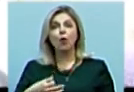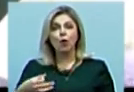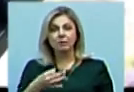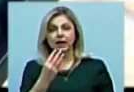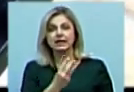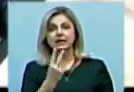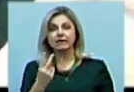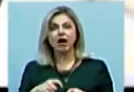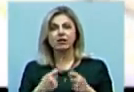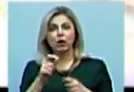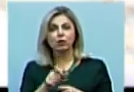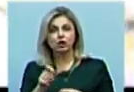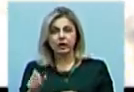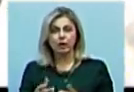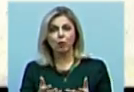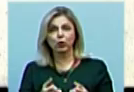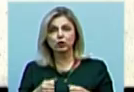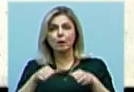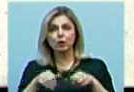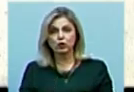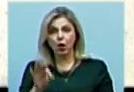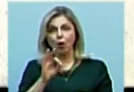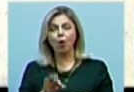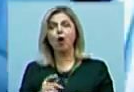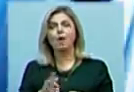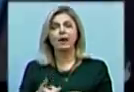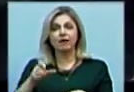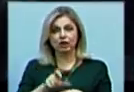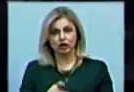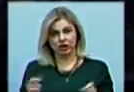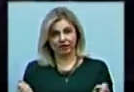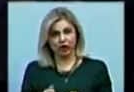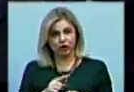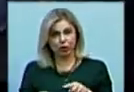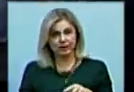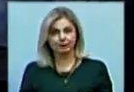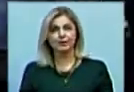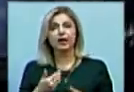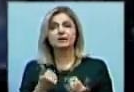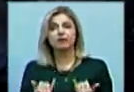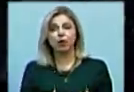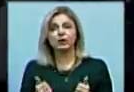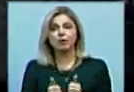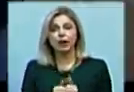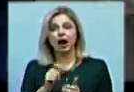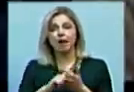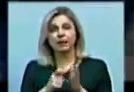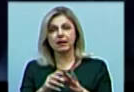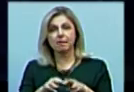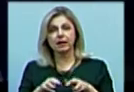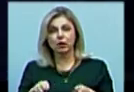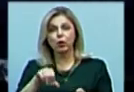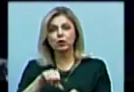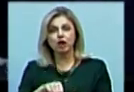32 правопорушника отримали постанови за перевищення швидкості. Сьогодні біля Кабінету міністрів у Києві учасники